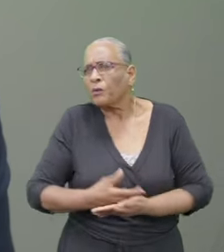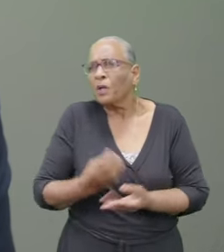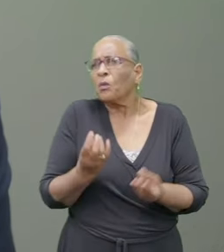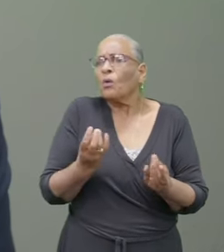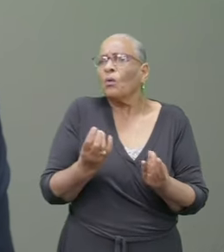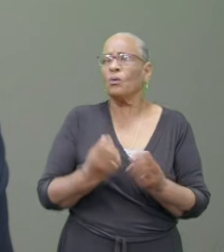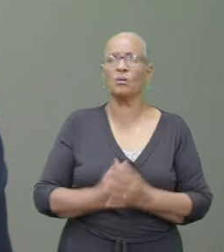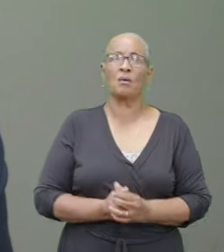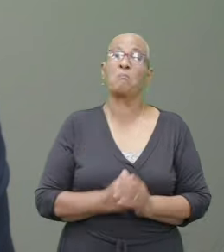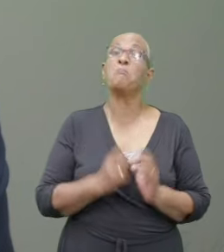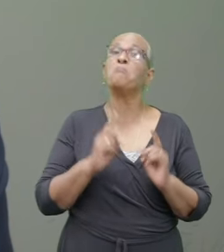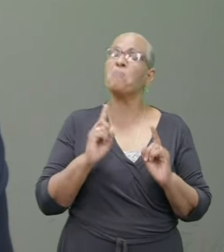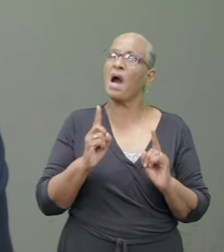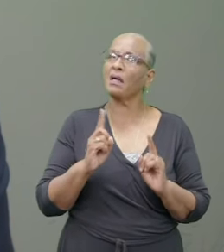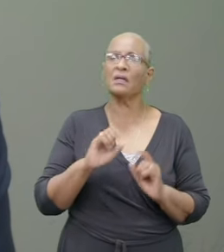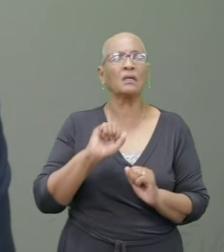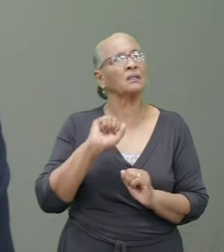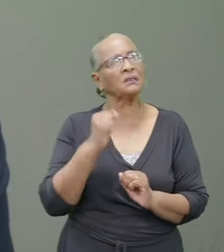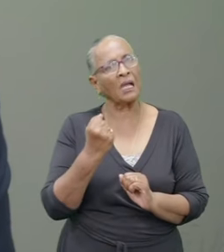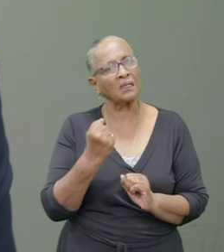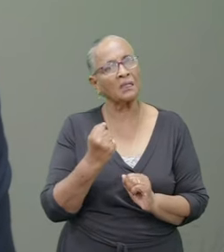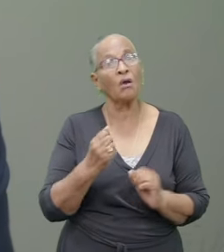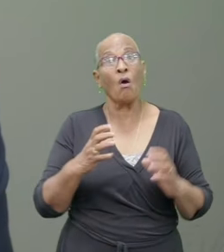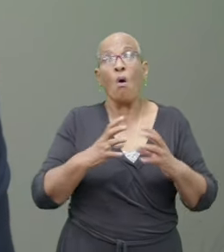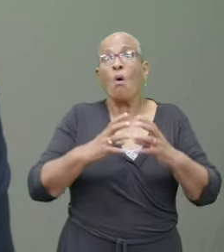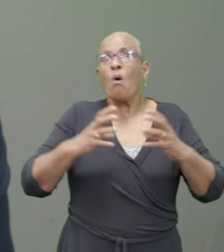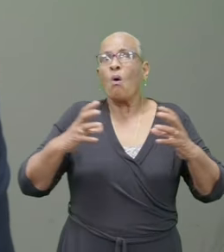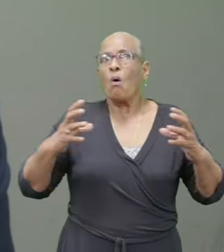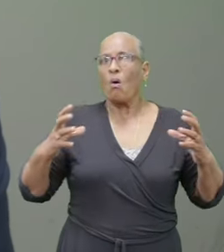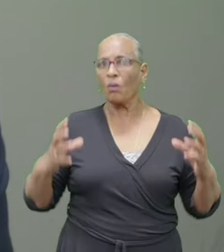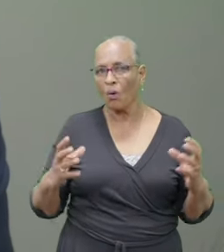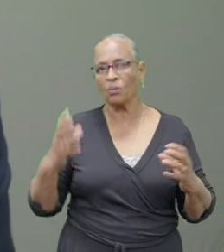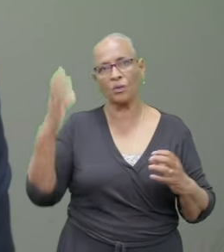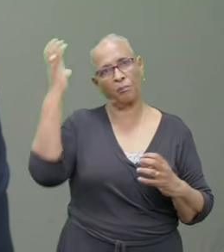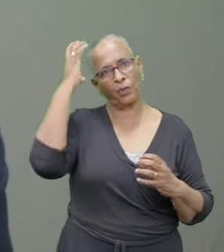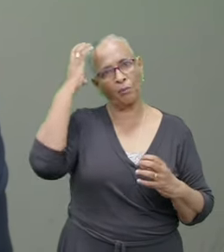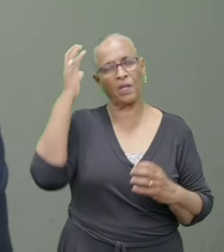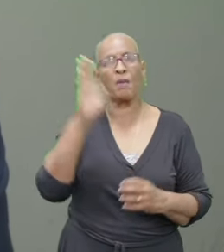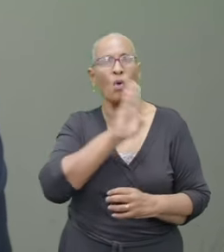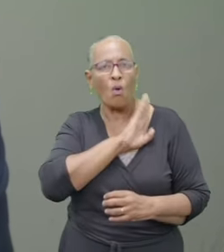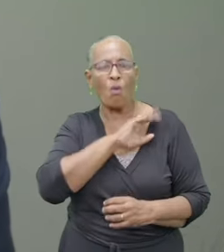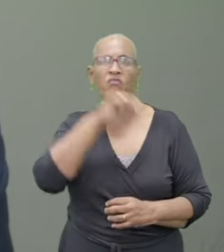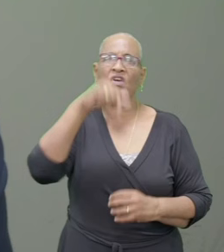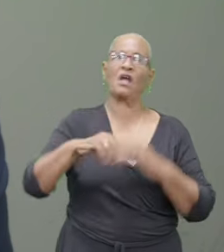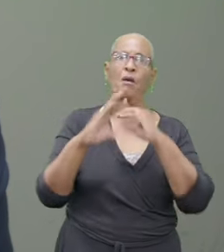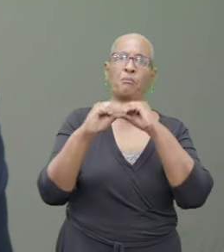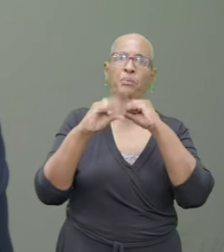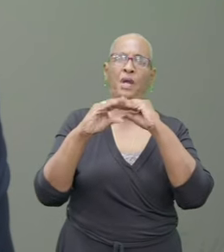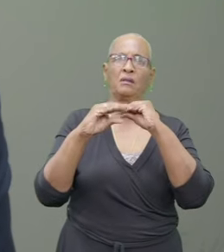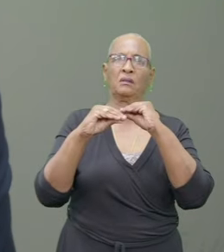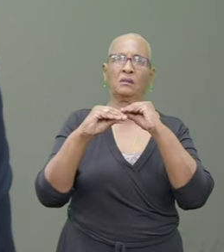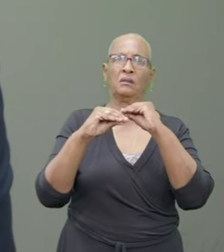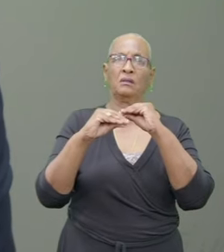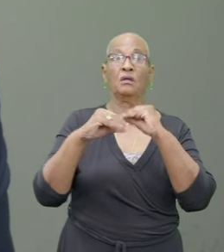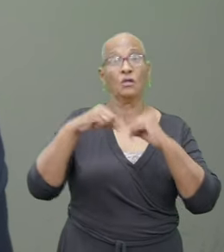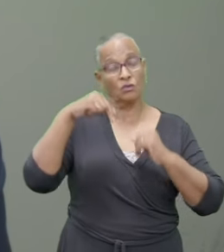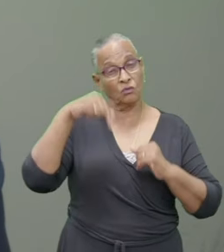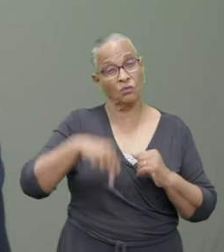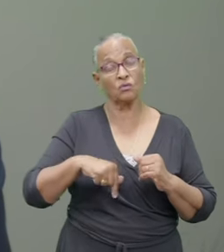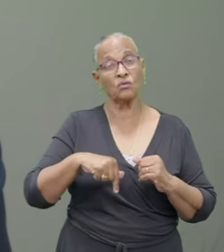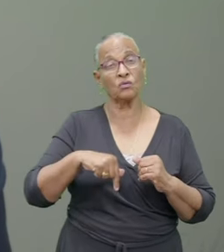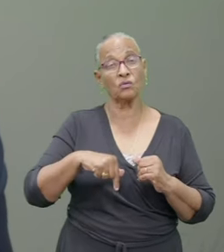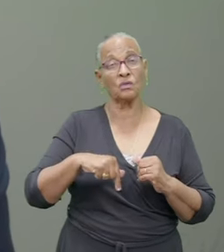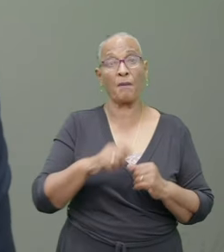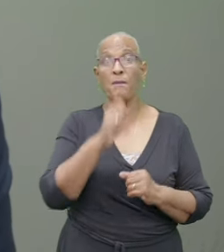Maar dat neemt niet weg uiteraard dat wij het grotere probleem vandaag ook moeten gaan bespreken. We hebben dus te maken gehad met